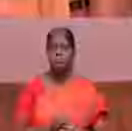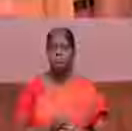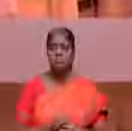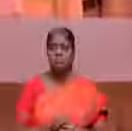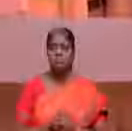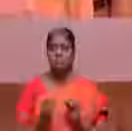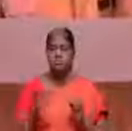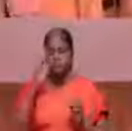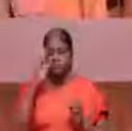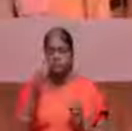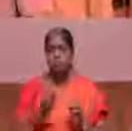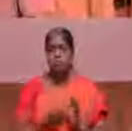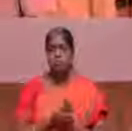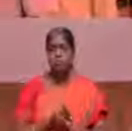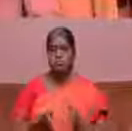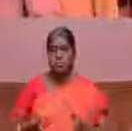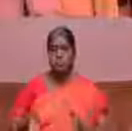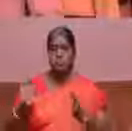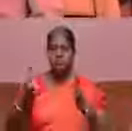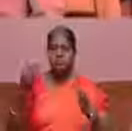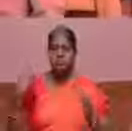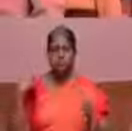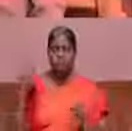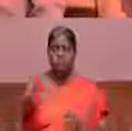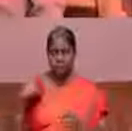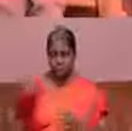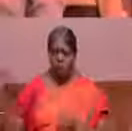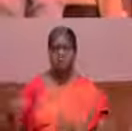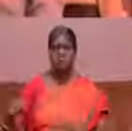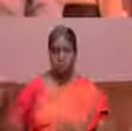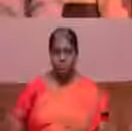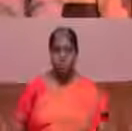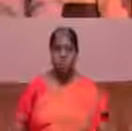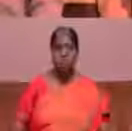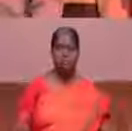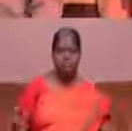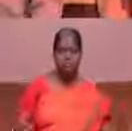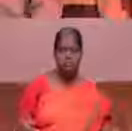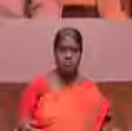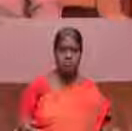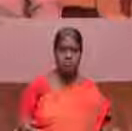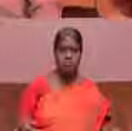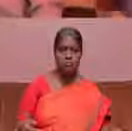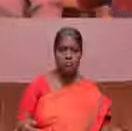ஐயா, நீங்கள் வரிசையில் நின்று கஷ்டப்பட வேண்டாம். வாங்க, என் கூட வாங்க வாங்க வாங்க வாங்க.